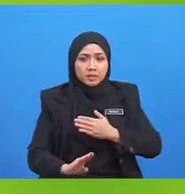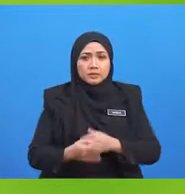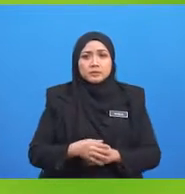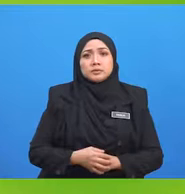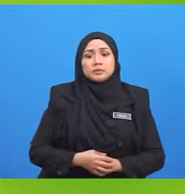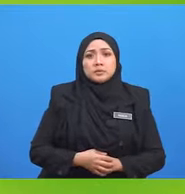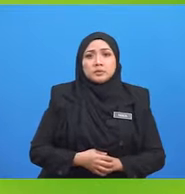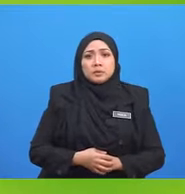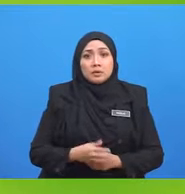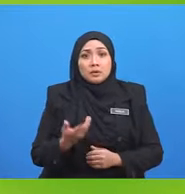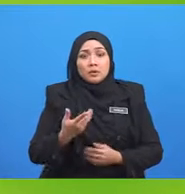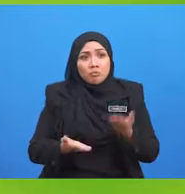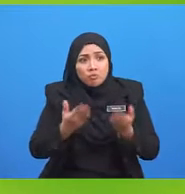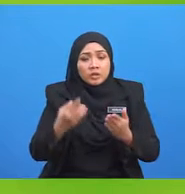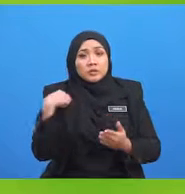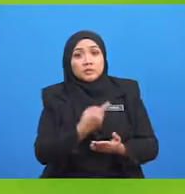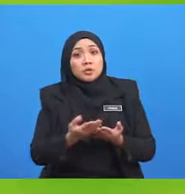kepada terbatalnya iman.